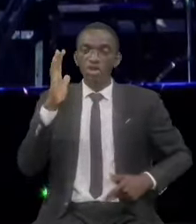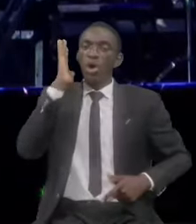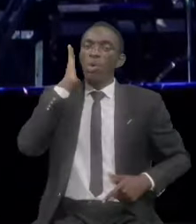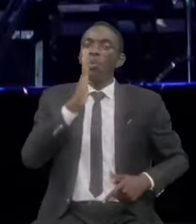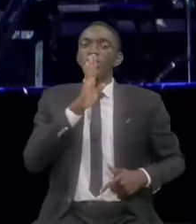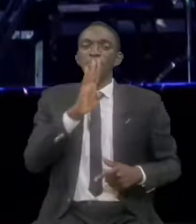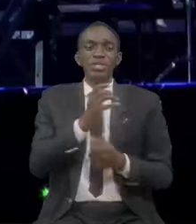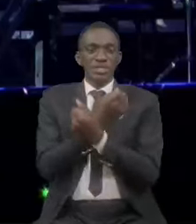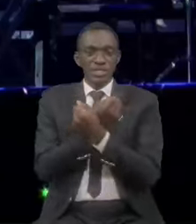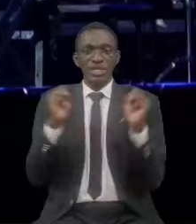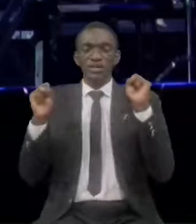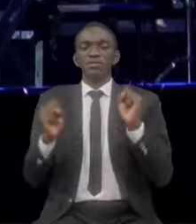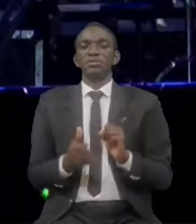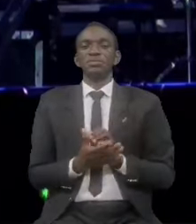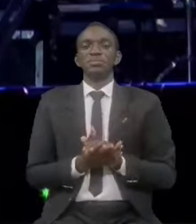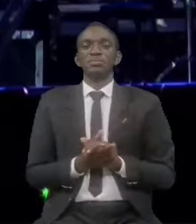sera sauvé.